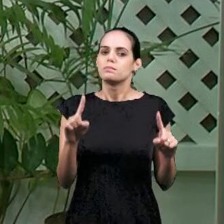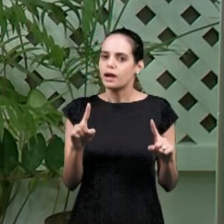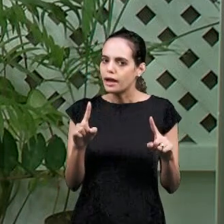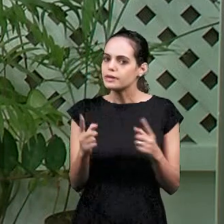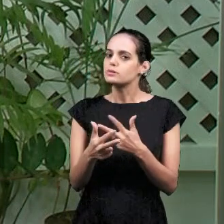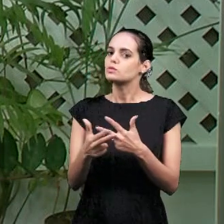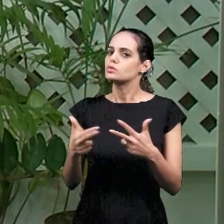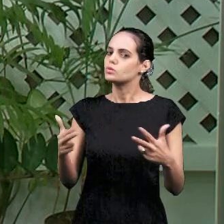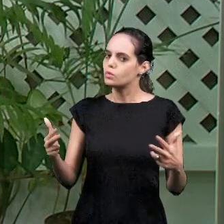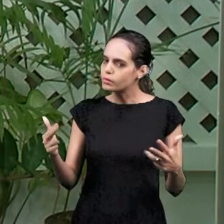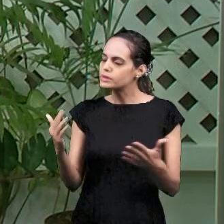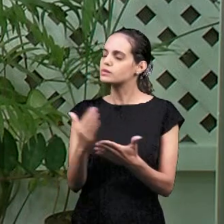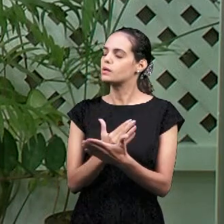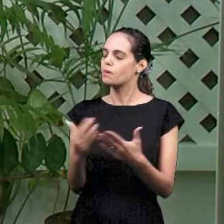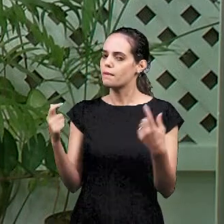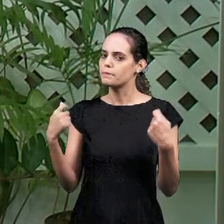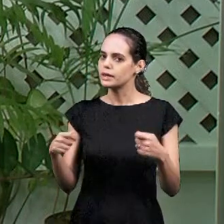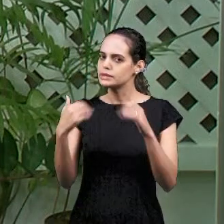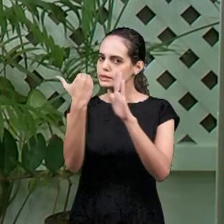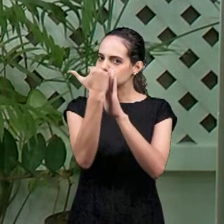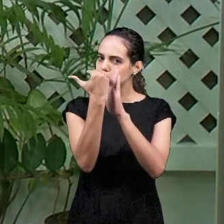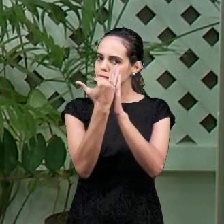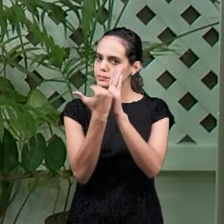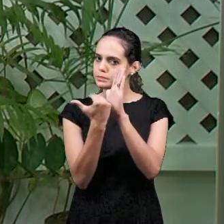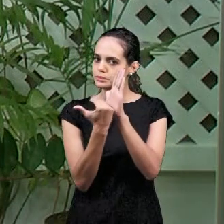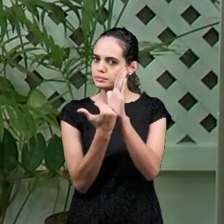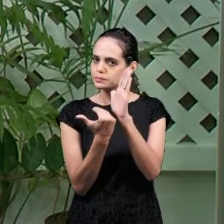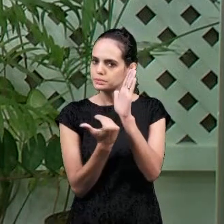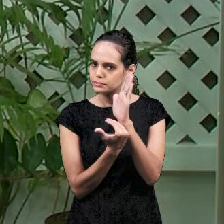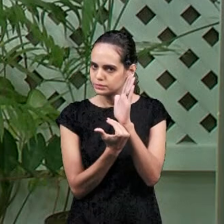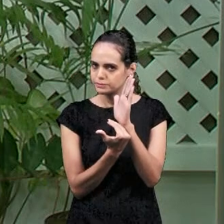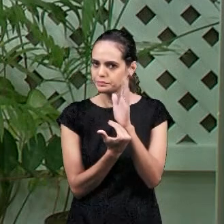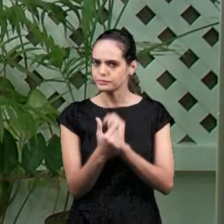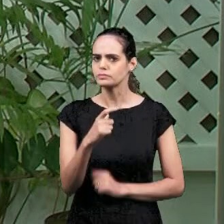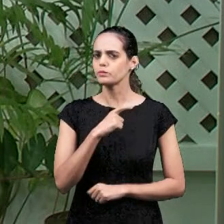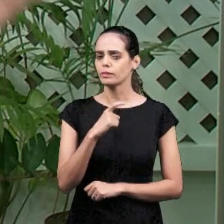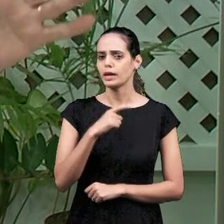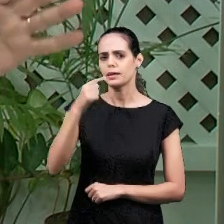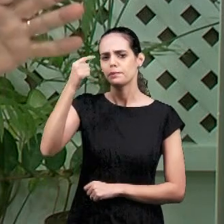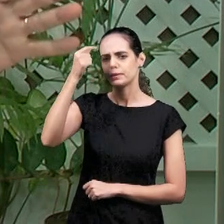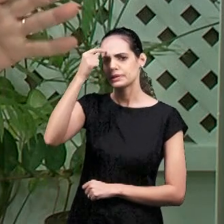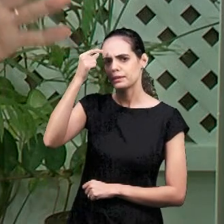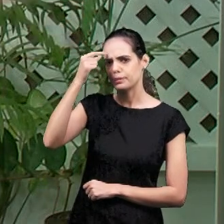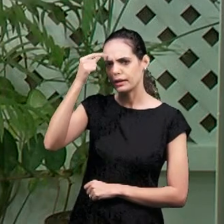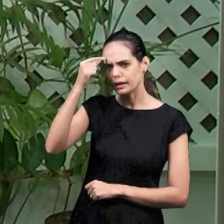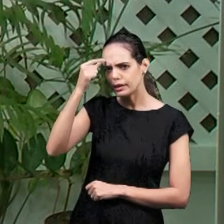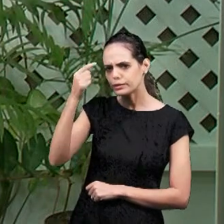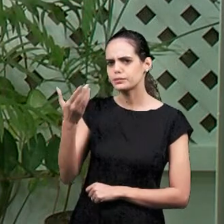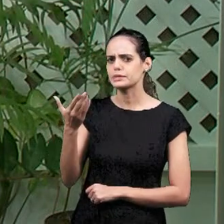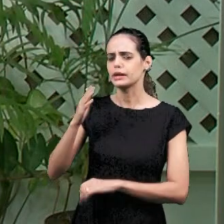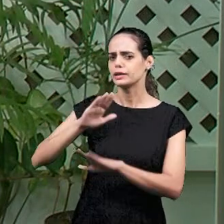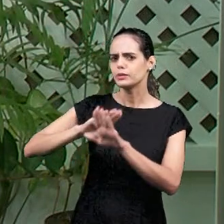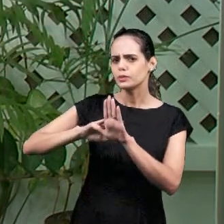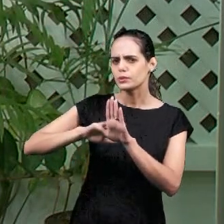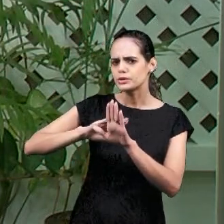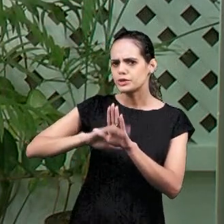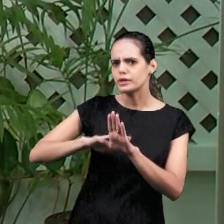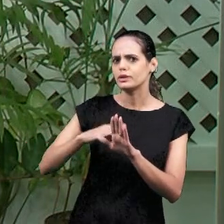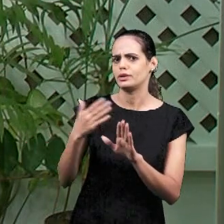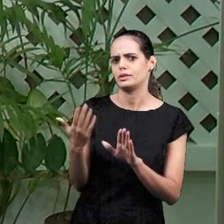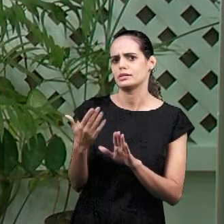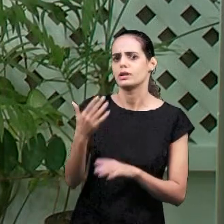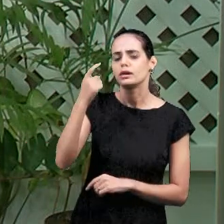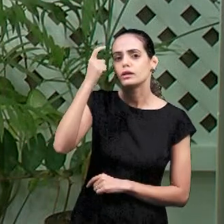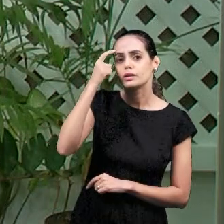mais il y a des choses qui doivent être mises en ordre. Non, il existe des psychopathies aussi. Je